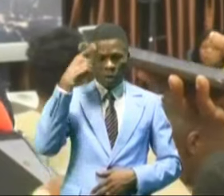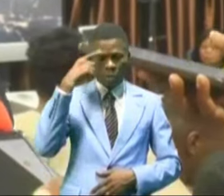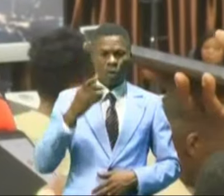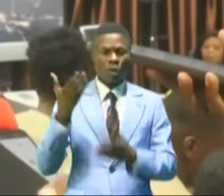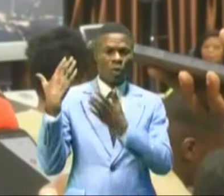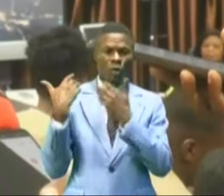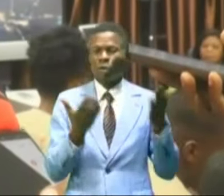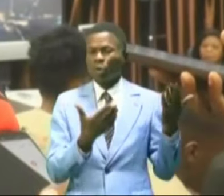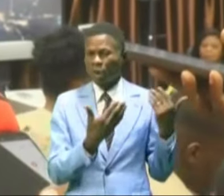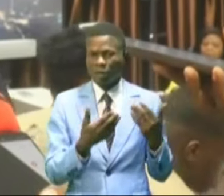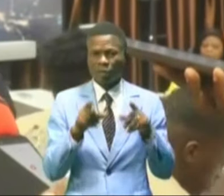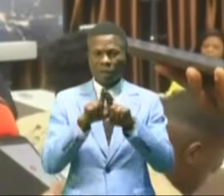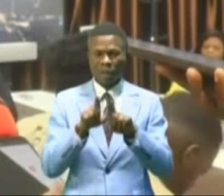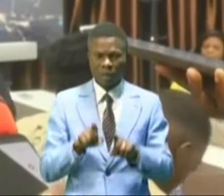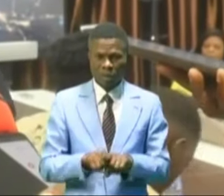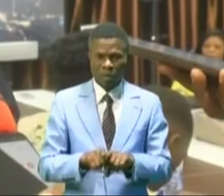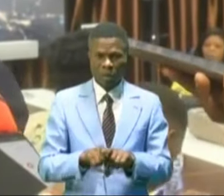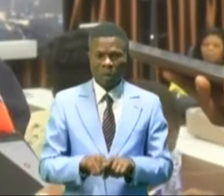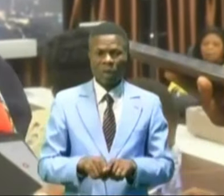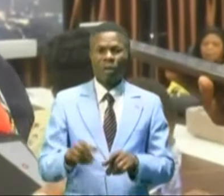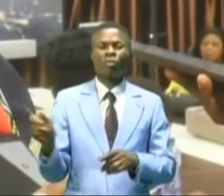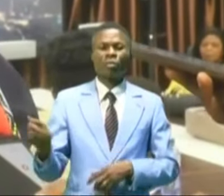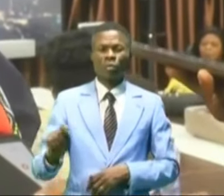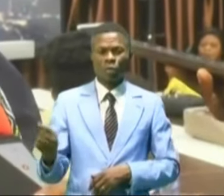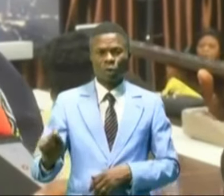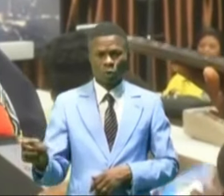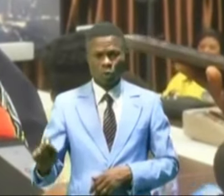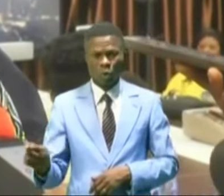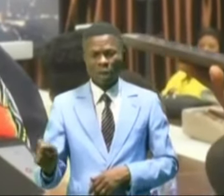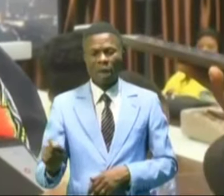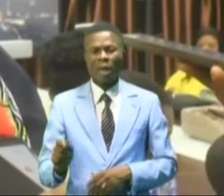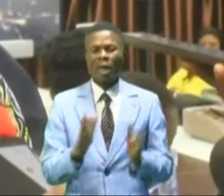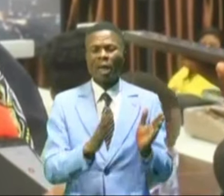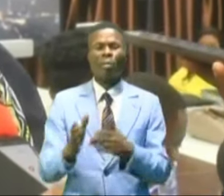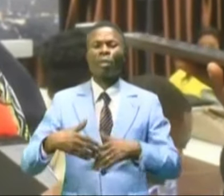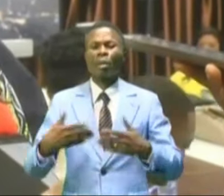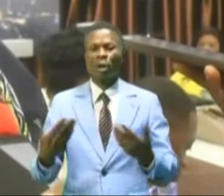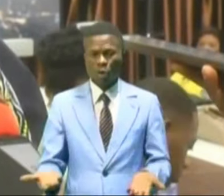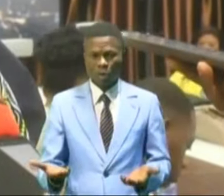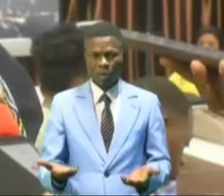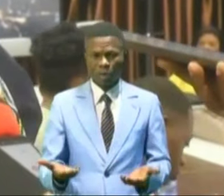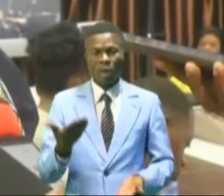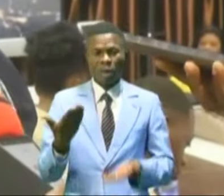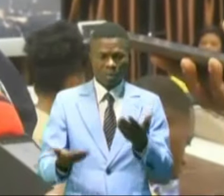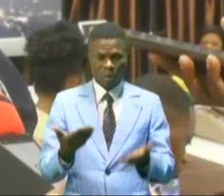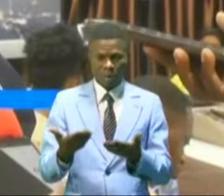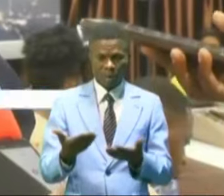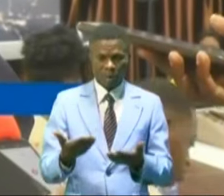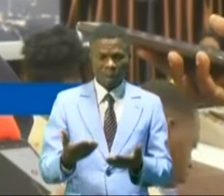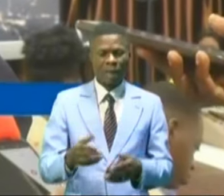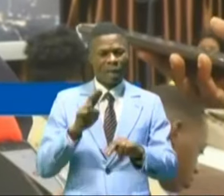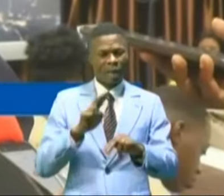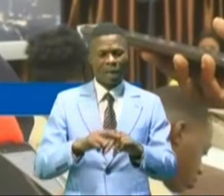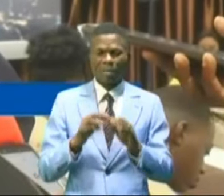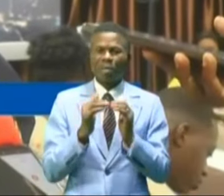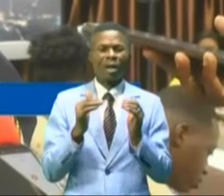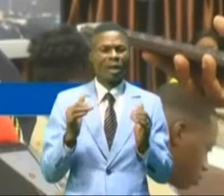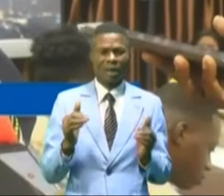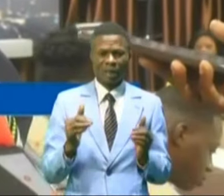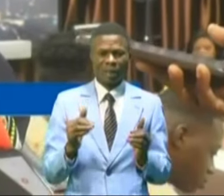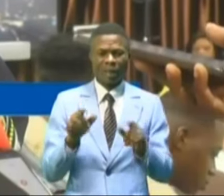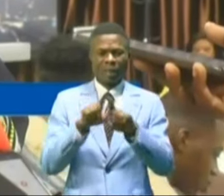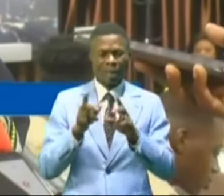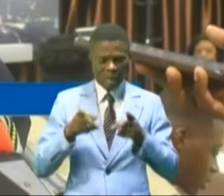et les installations hydrosanitaires qui peuvent le mettre à l'aise et